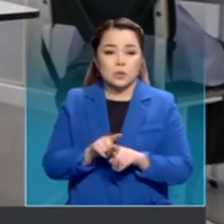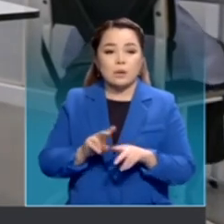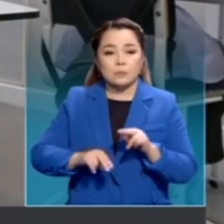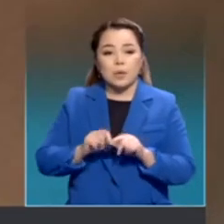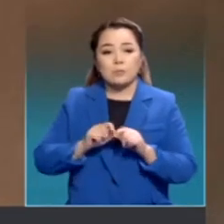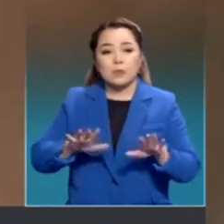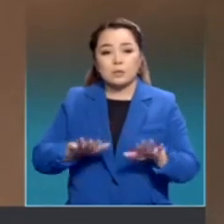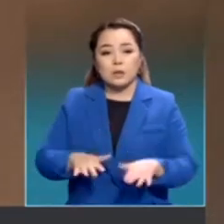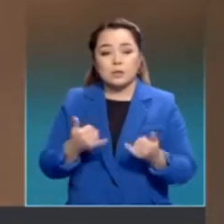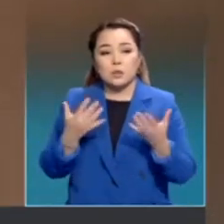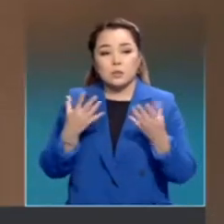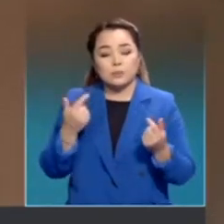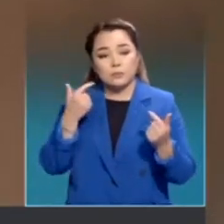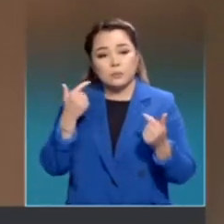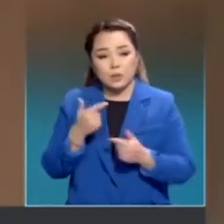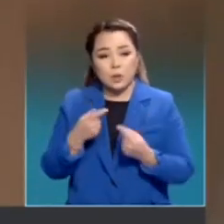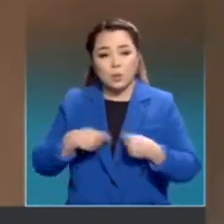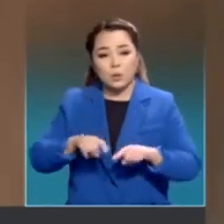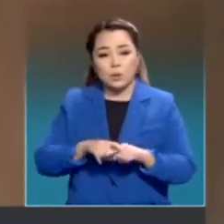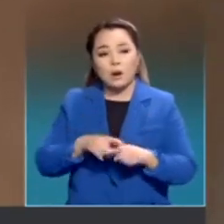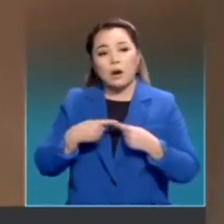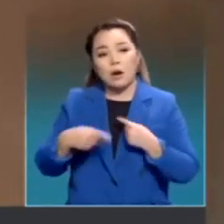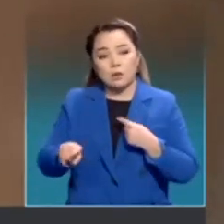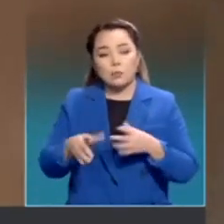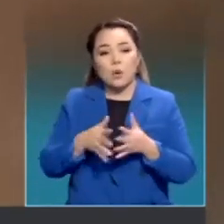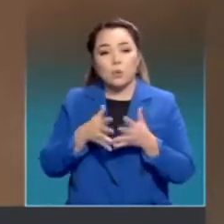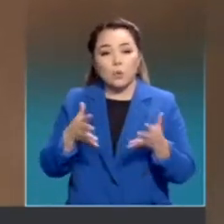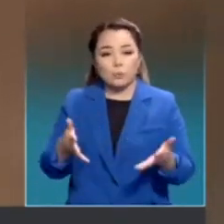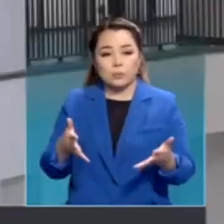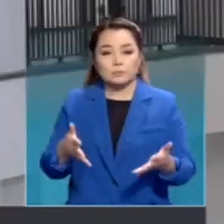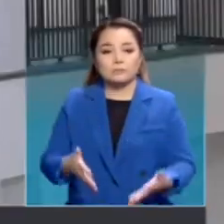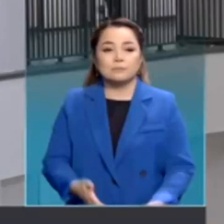жайлы мектептердің қазіргі білім ордаларынан айырмашылығы көп.